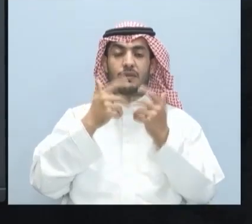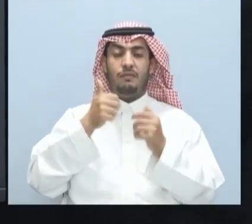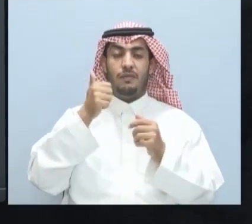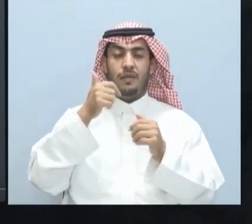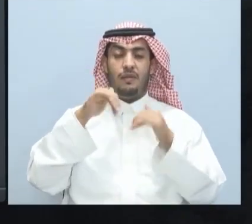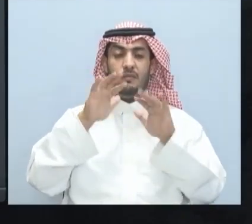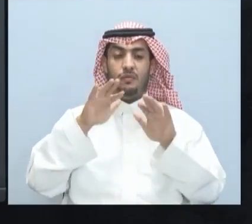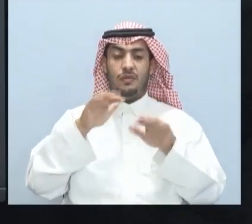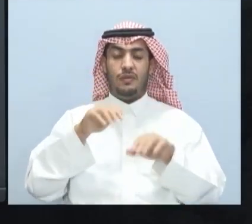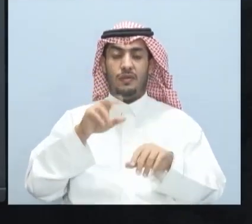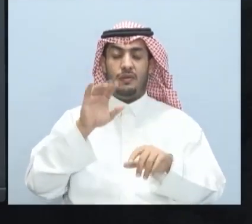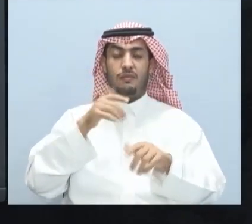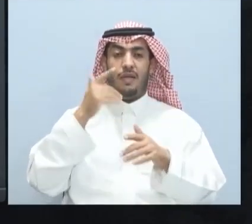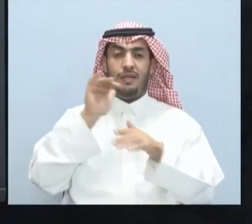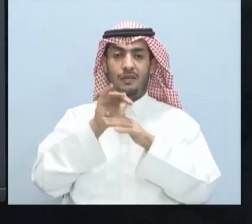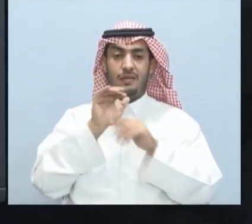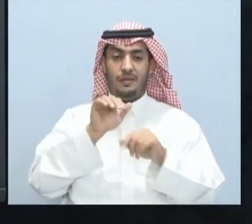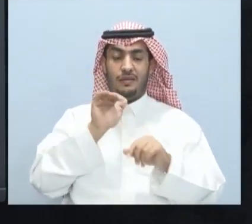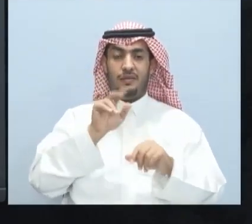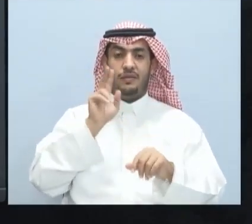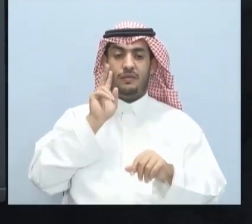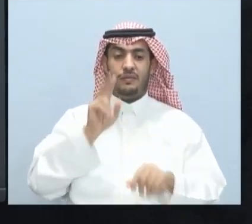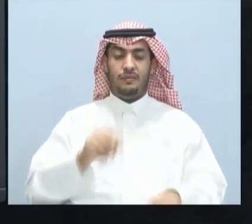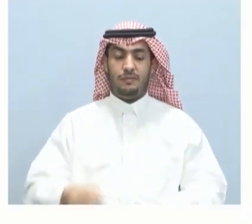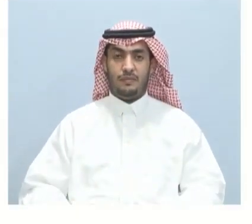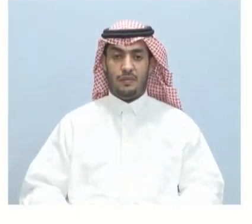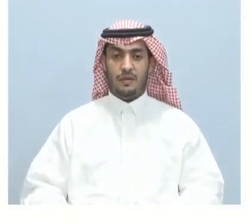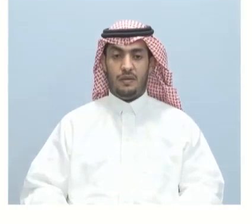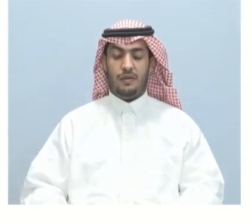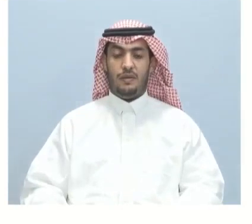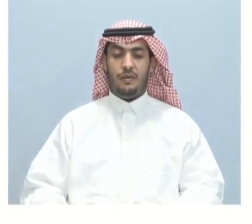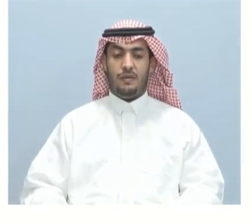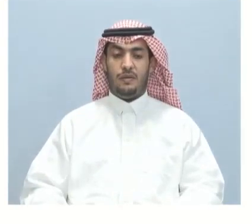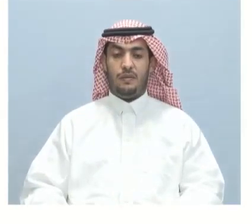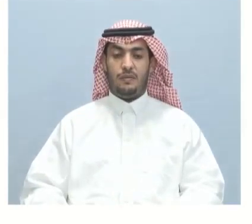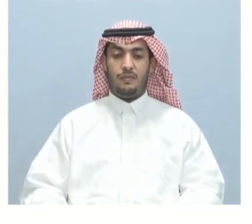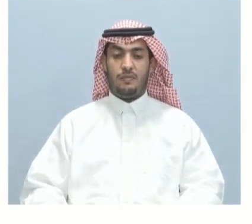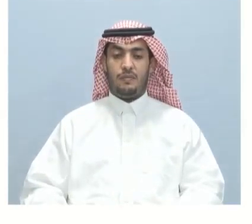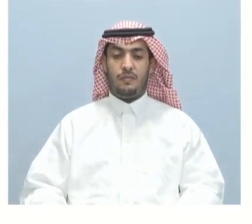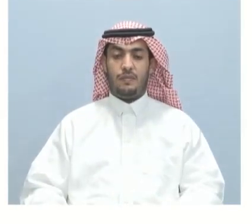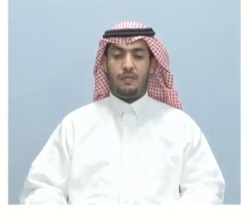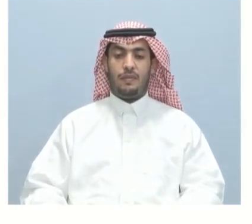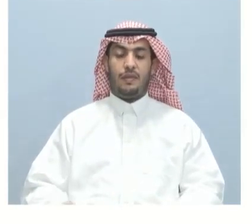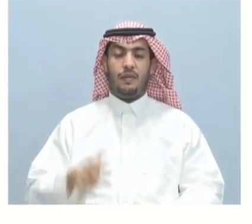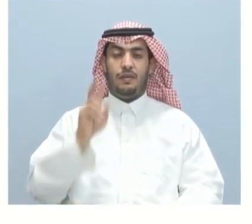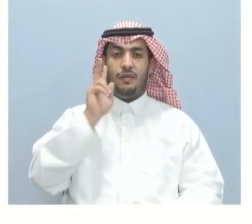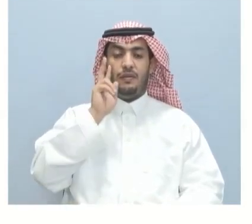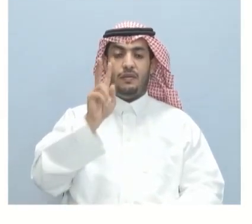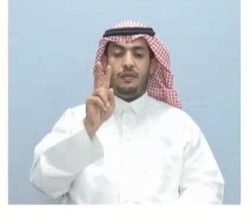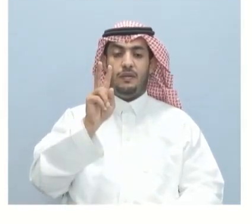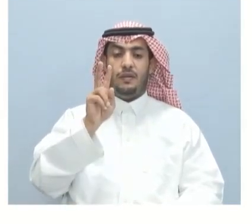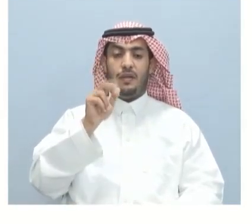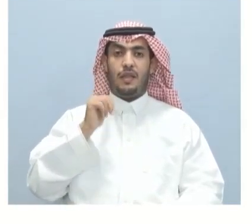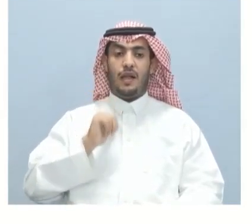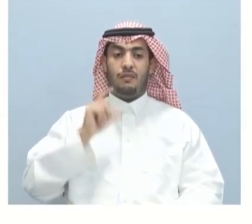هي الامثله الموجوده كلها سنتعرف عليها خلال هذا الدرس لنكمل شرحنا انظر قد يعني تتساءل